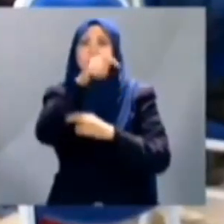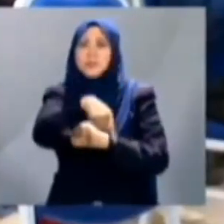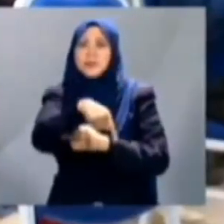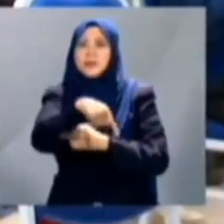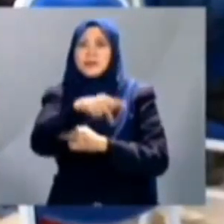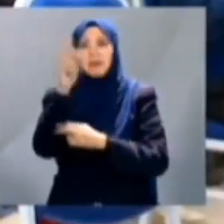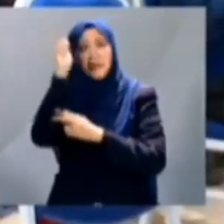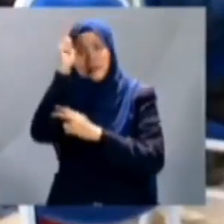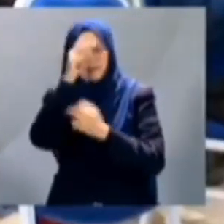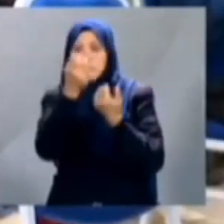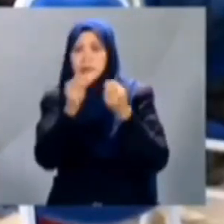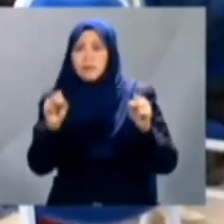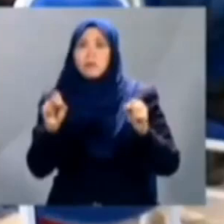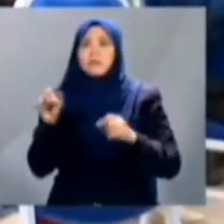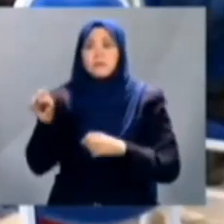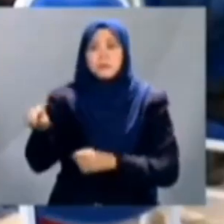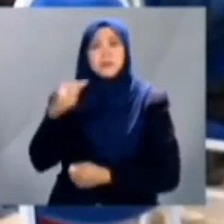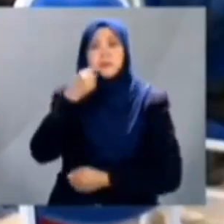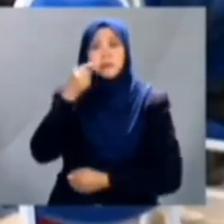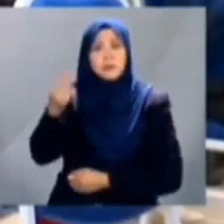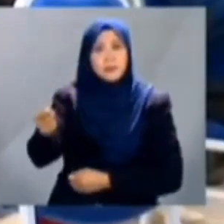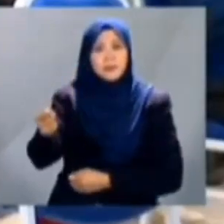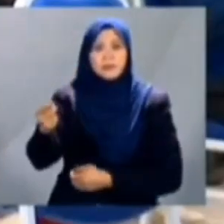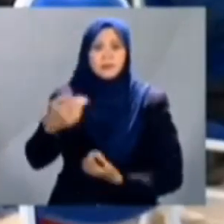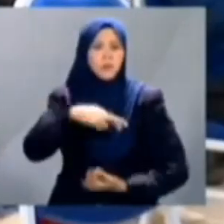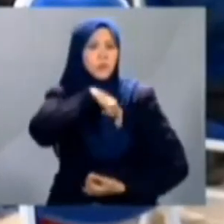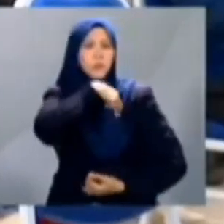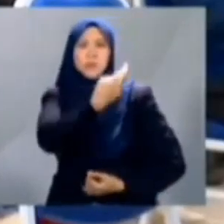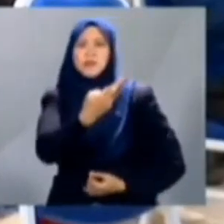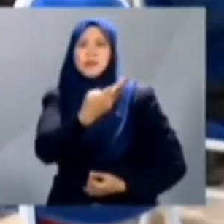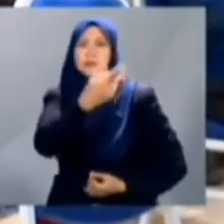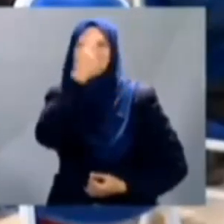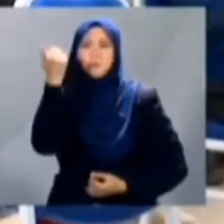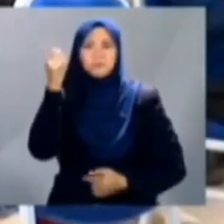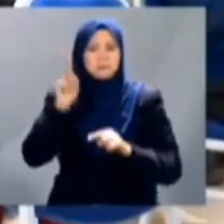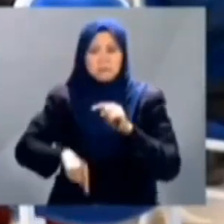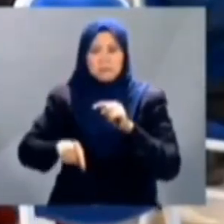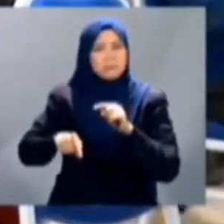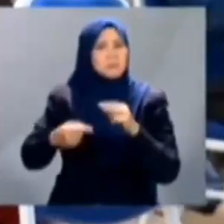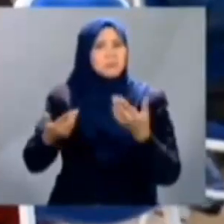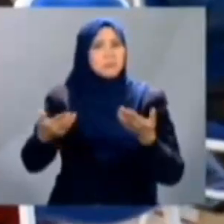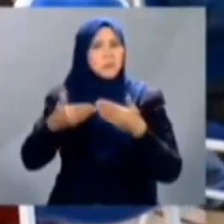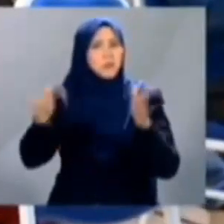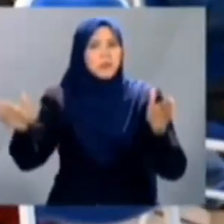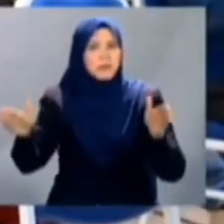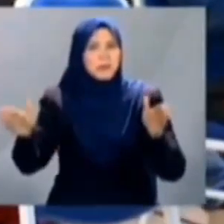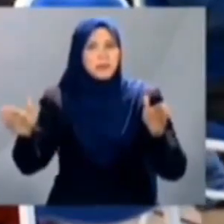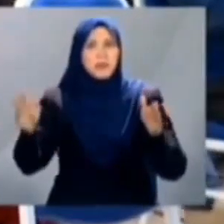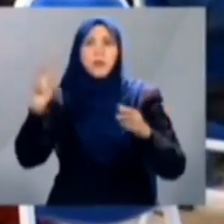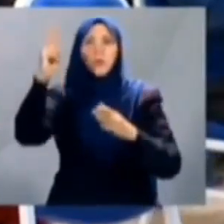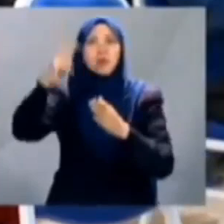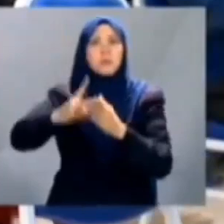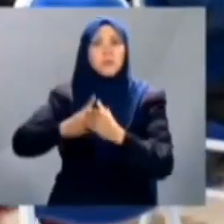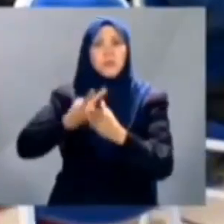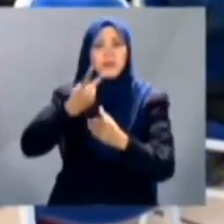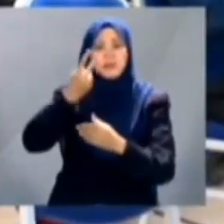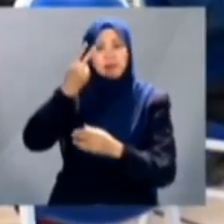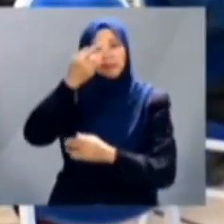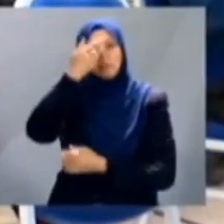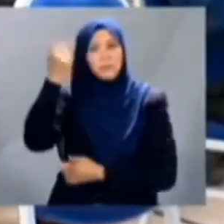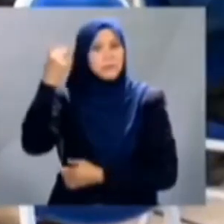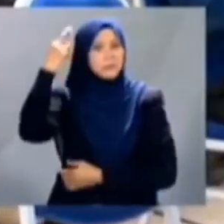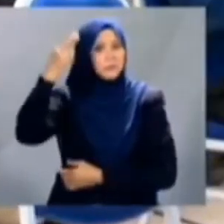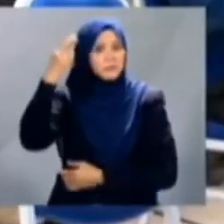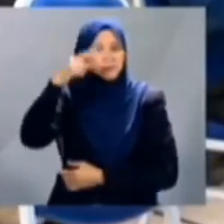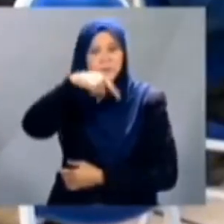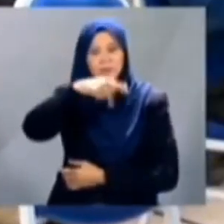telah ditetapkan kerajaan mereka mendakwa mengalami mengalami kerugian besar karena tidak dapat beroperasi hampir A2 bulan disebabkan pipi